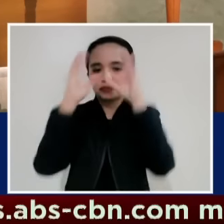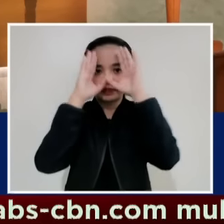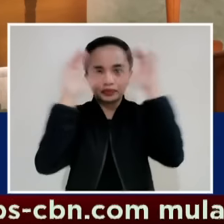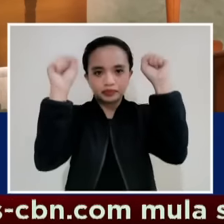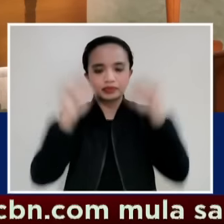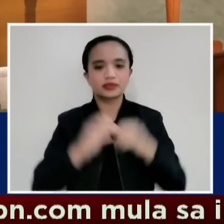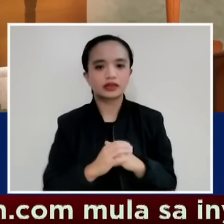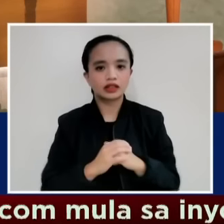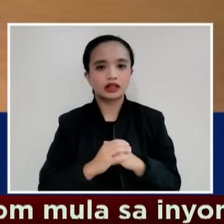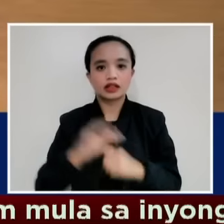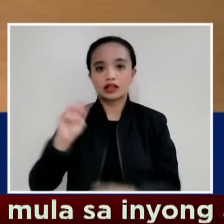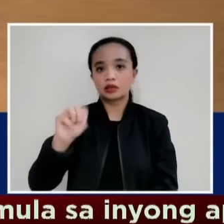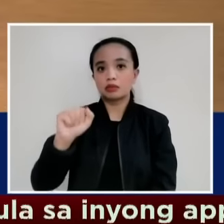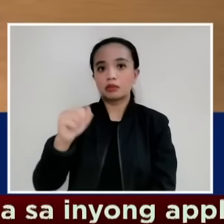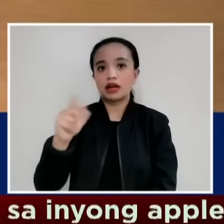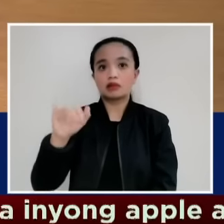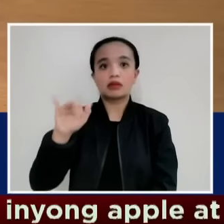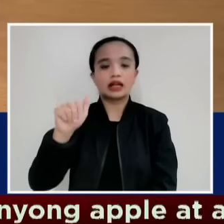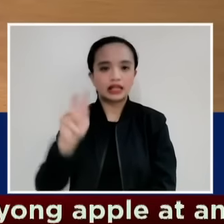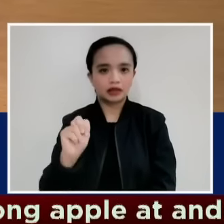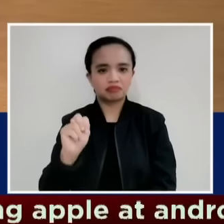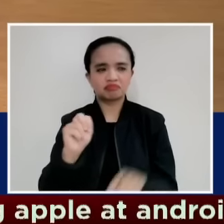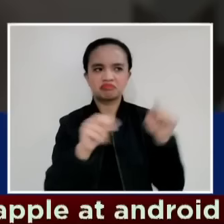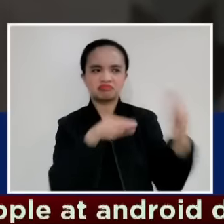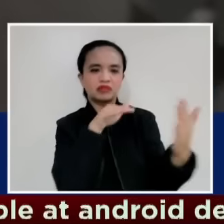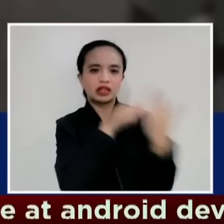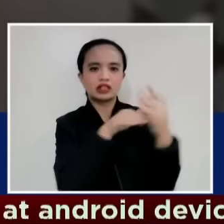makabayan block ang mga sinabi ng Pangulo.